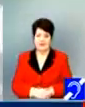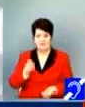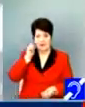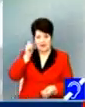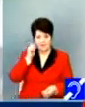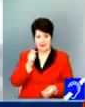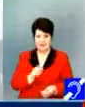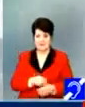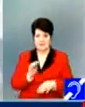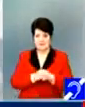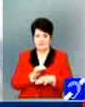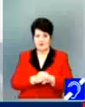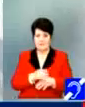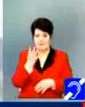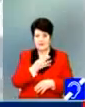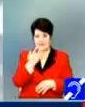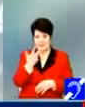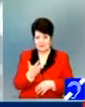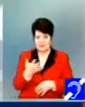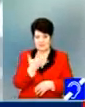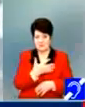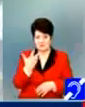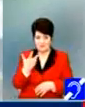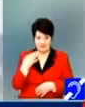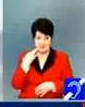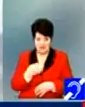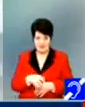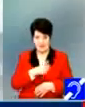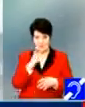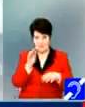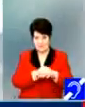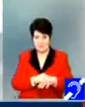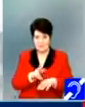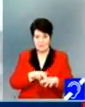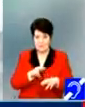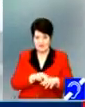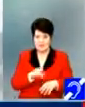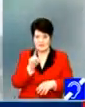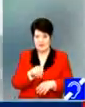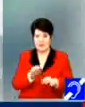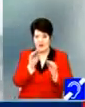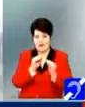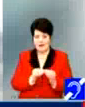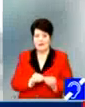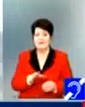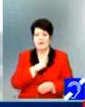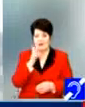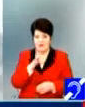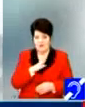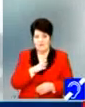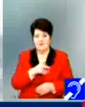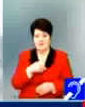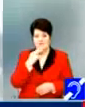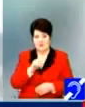Bărbații puși pe fapte rele au 43 și 53 de ani. Ei au fost identificați de poliție, iar la anchetă și-au recunoscut vina. Ei au